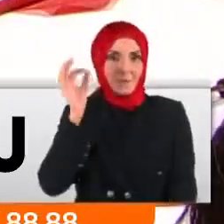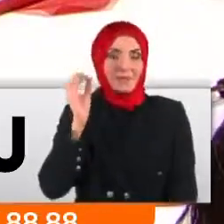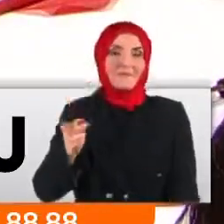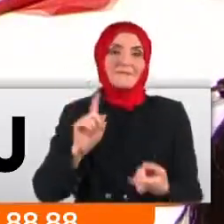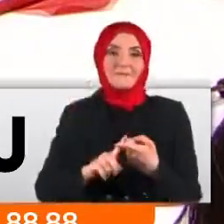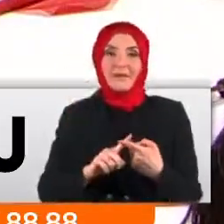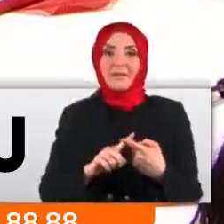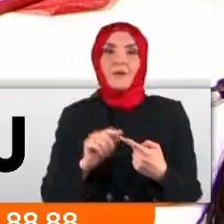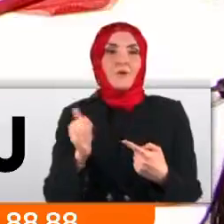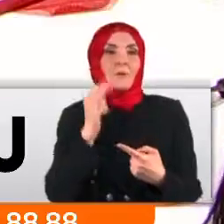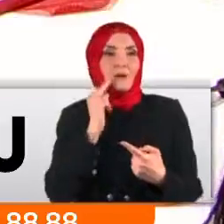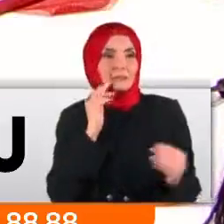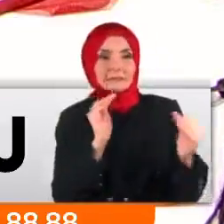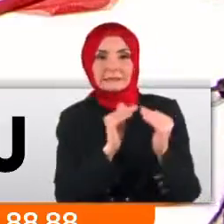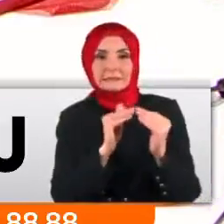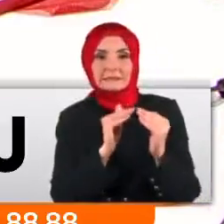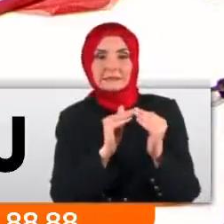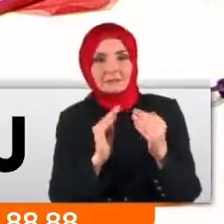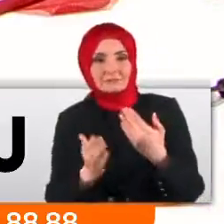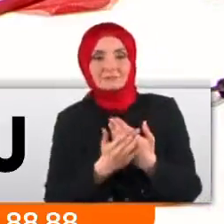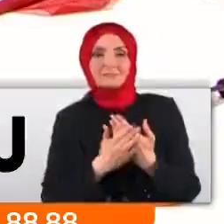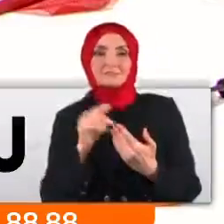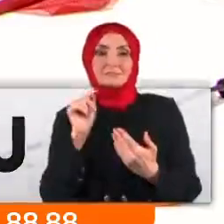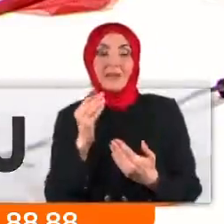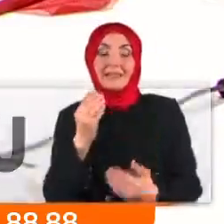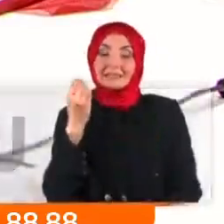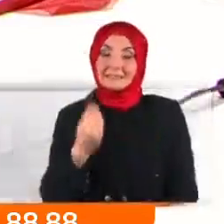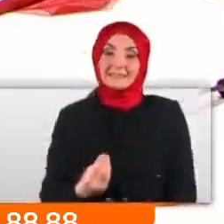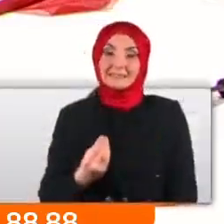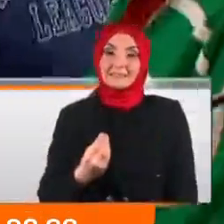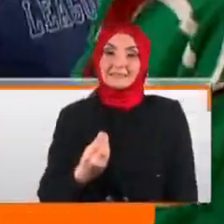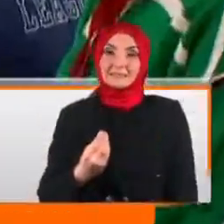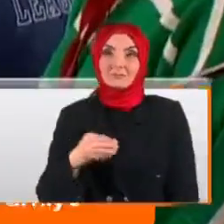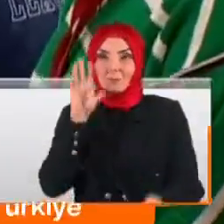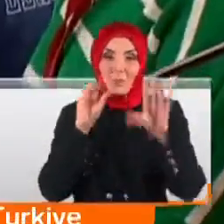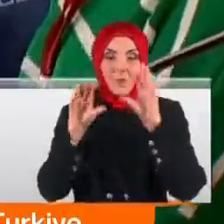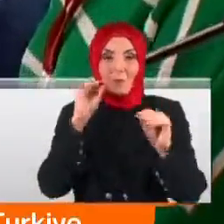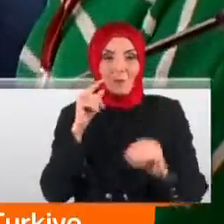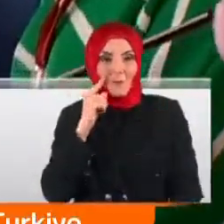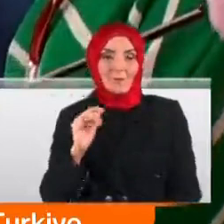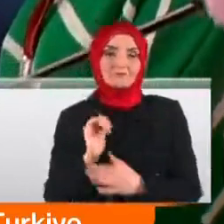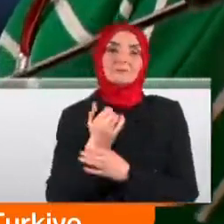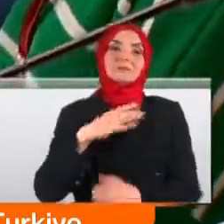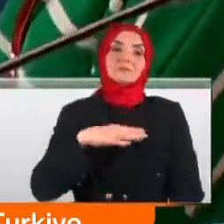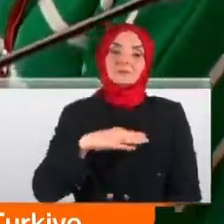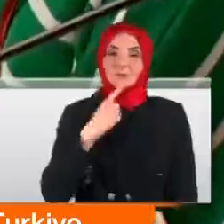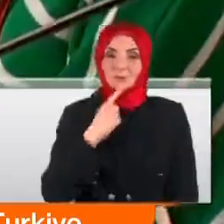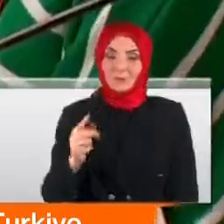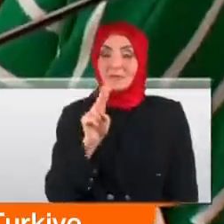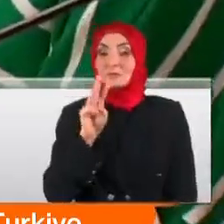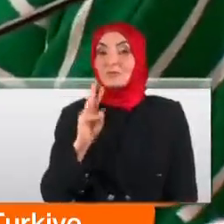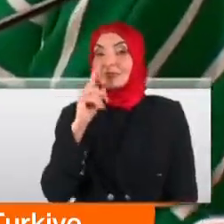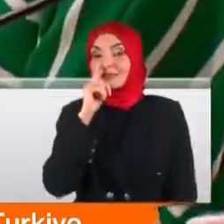kendinizi en iyi şekilde yetiştirerek güçlendirmenizi istiyorum. 23 Nisan geleneği bu yılda